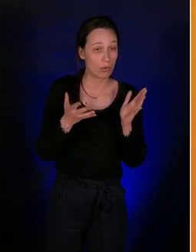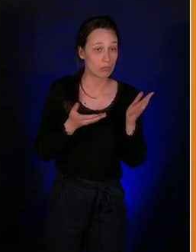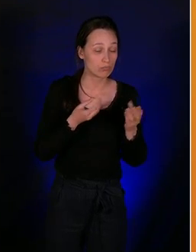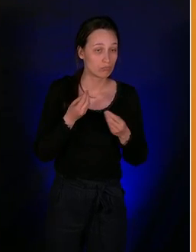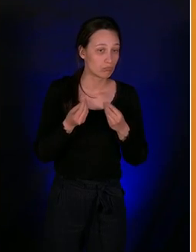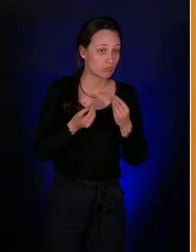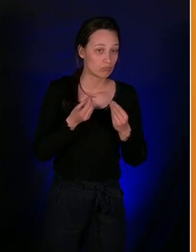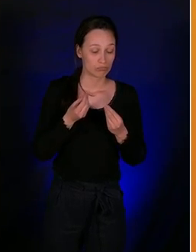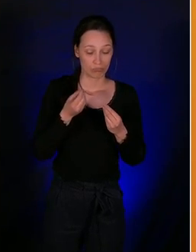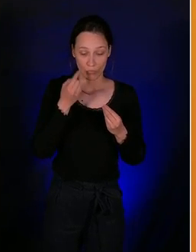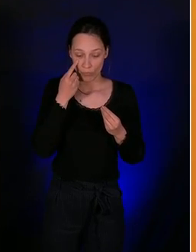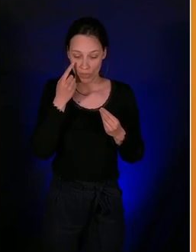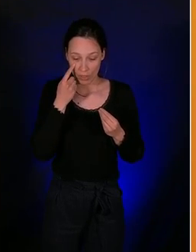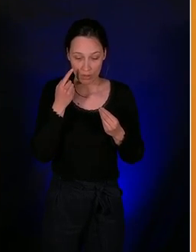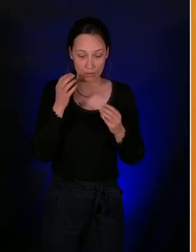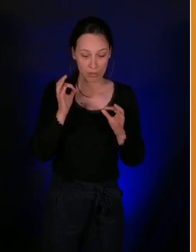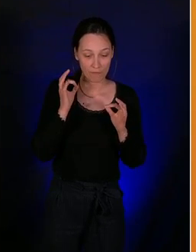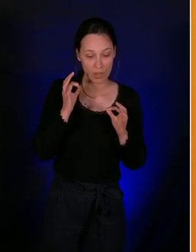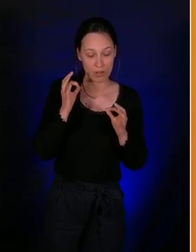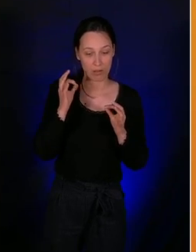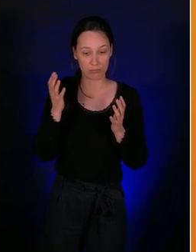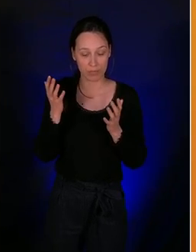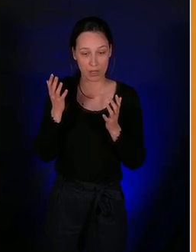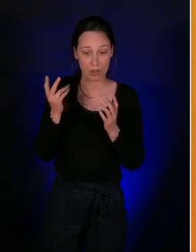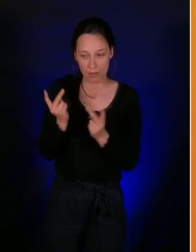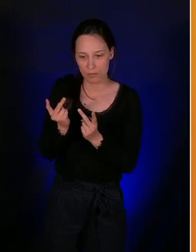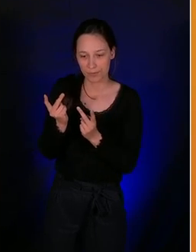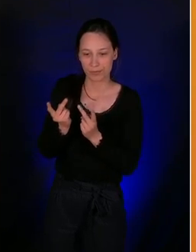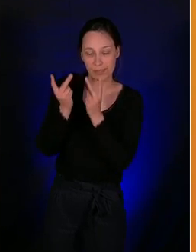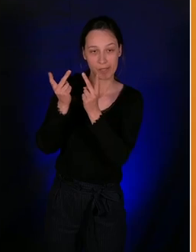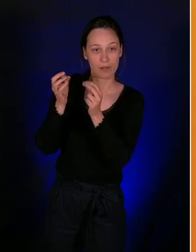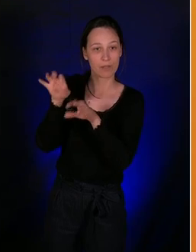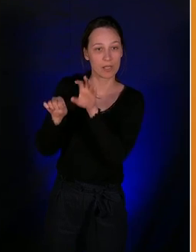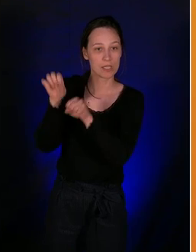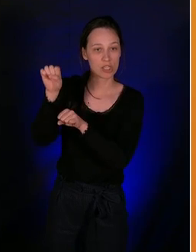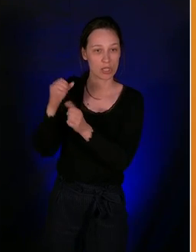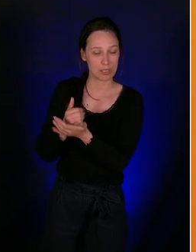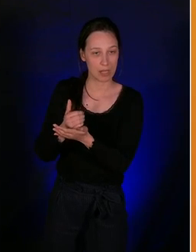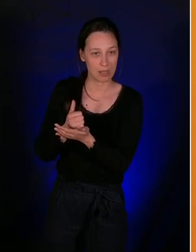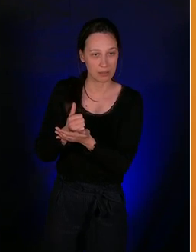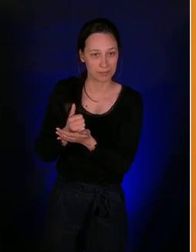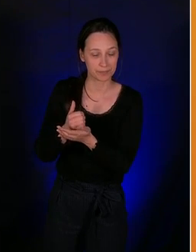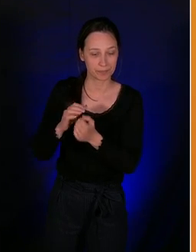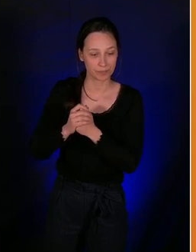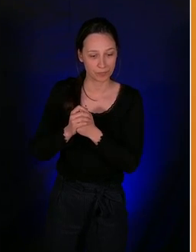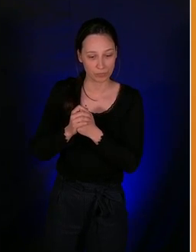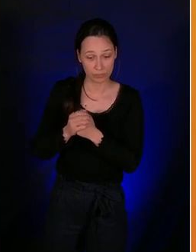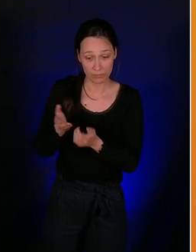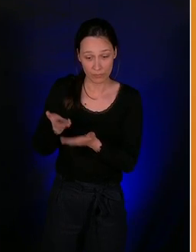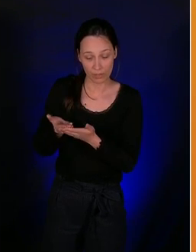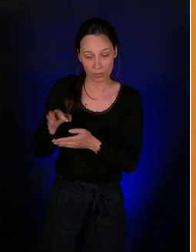pour notre revendication autour de l'échelle des salaires, qui est aussi un élément